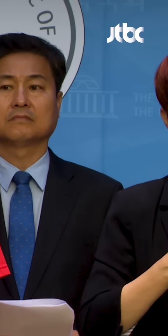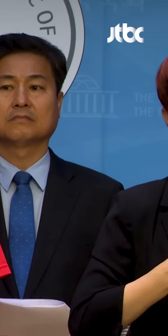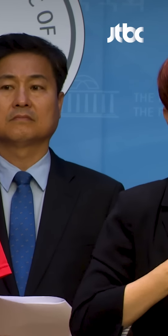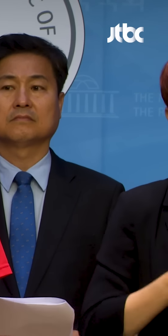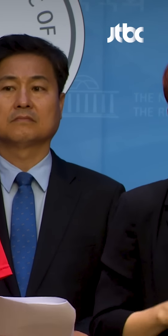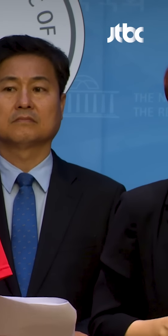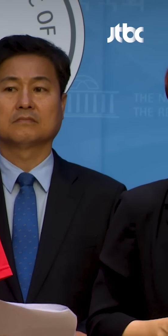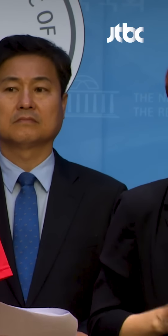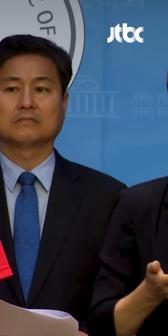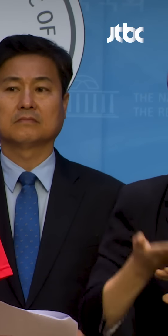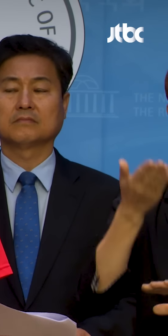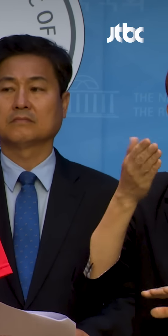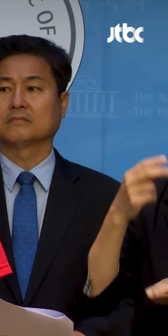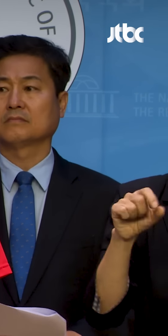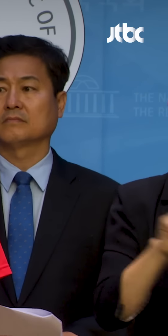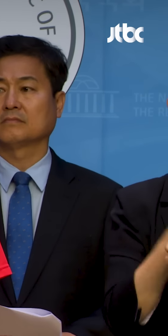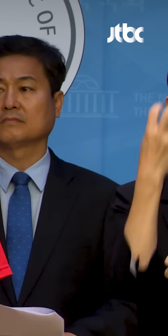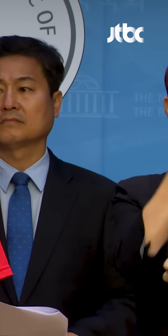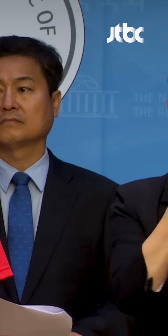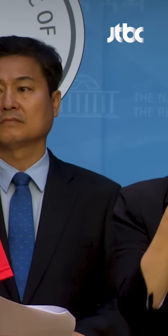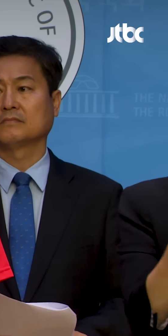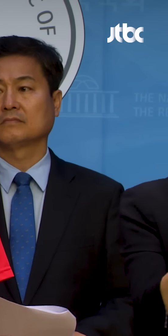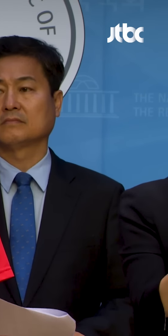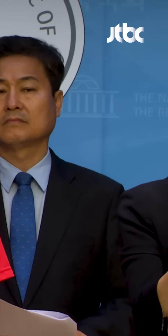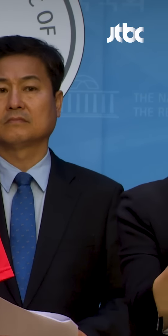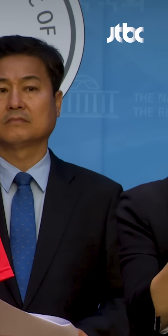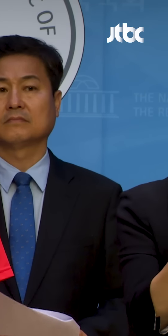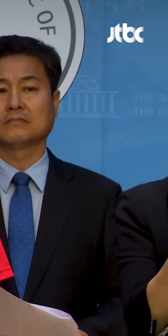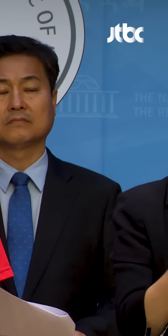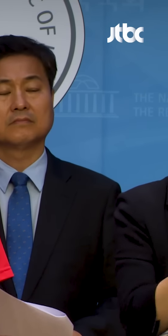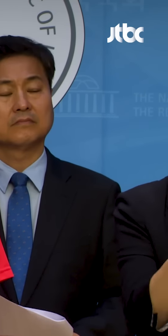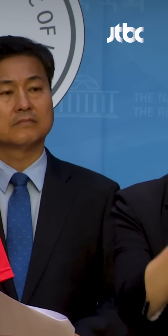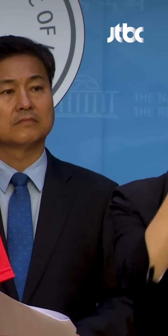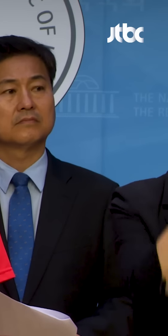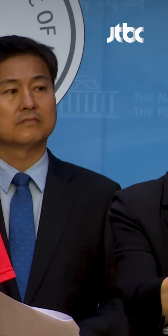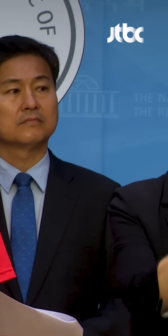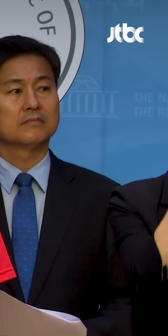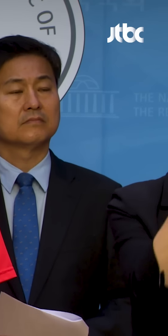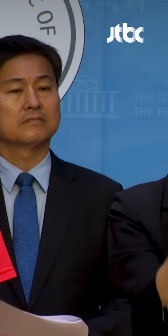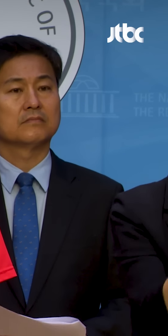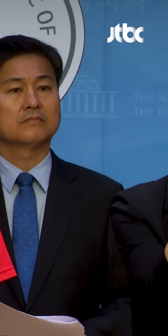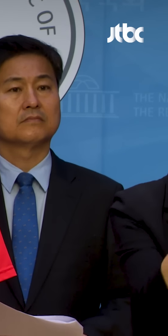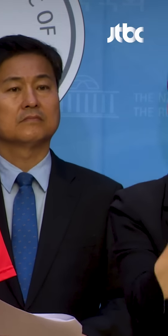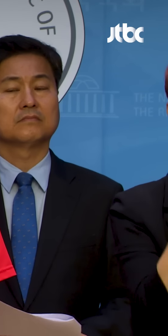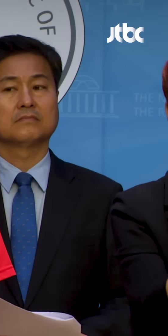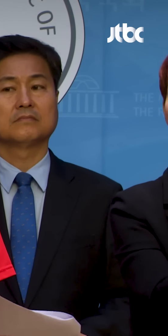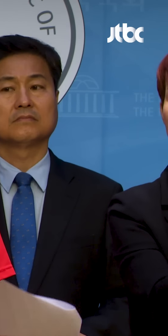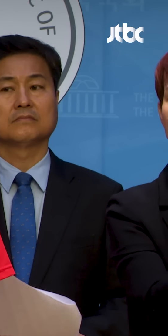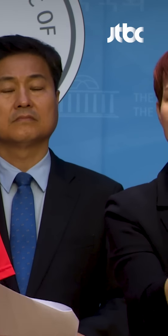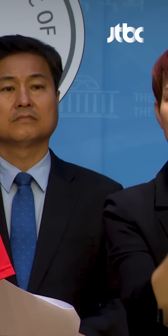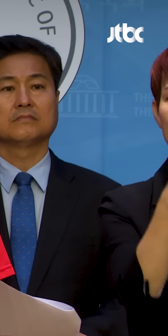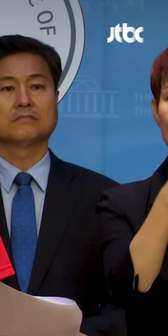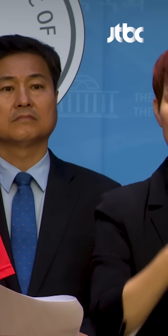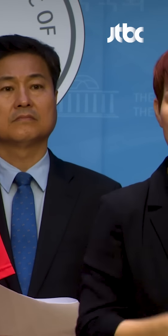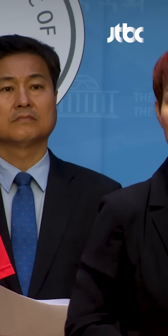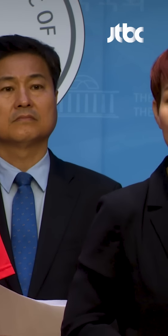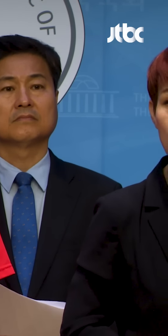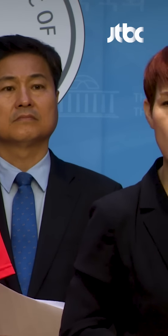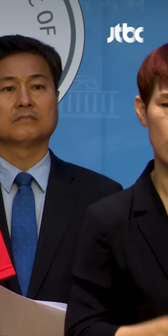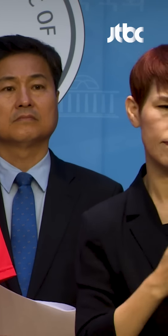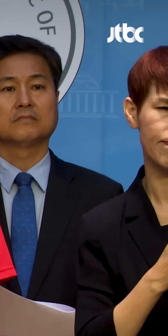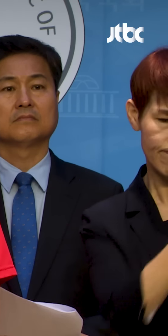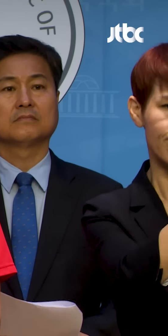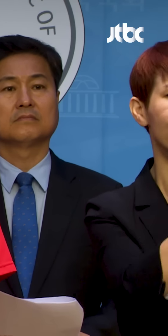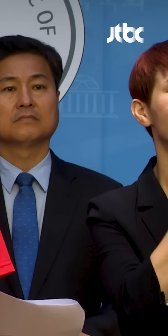한 특검을 거부하는 건 죄가 있기 때문에 거부하는 것이다 라고 한 윤석열 대통령께